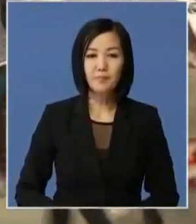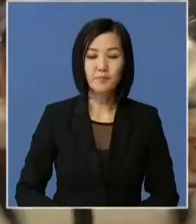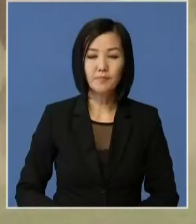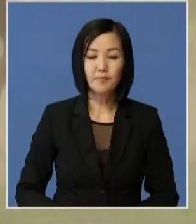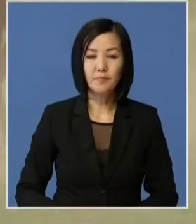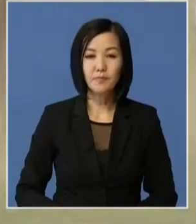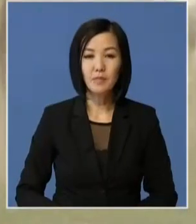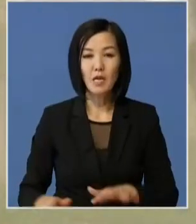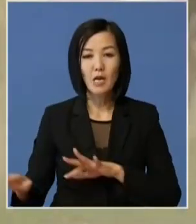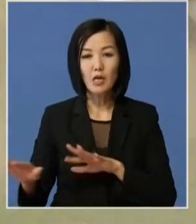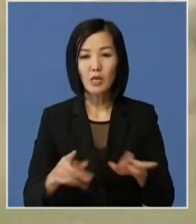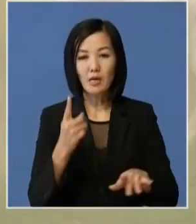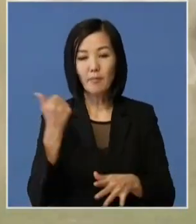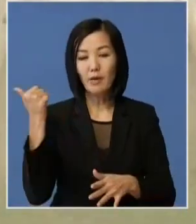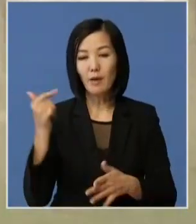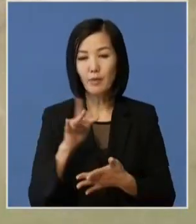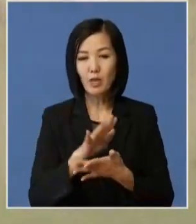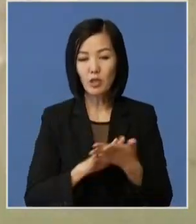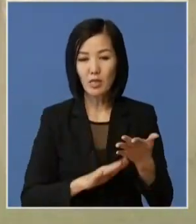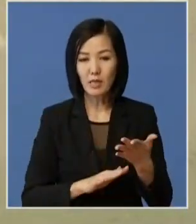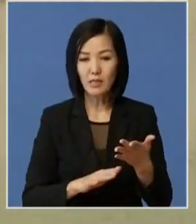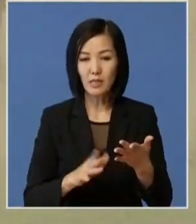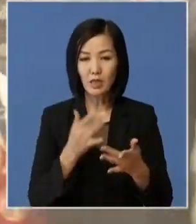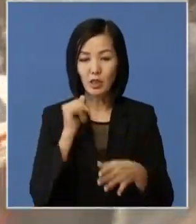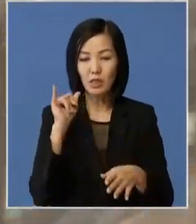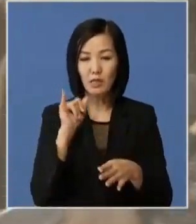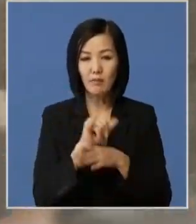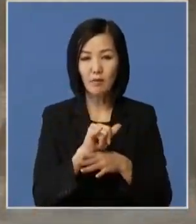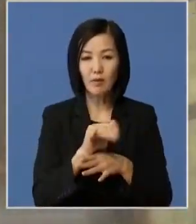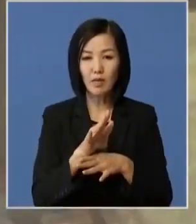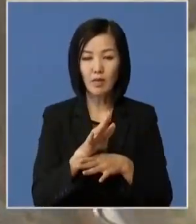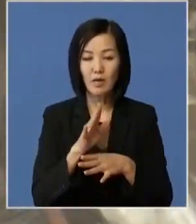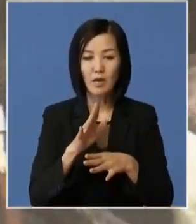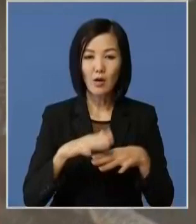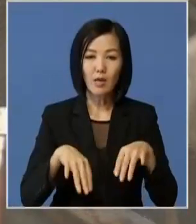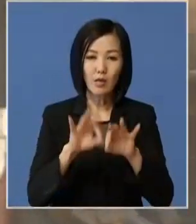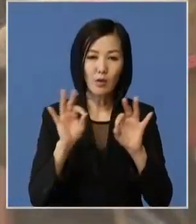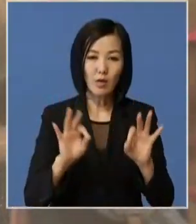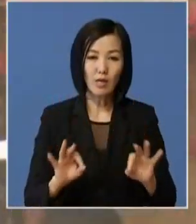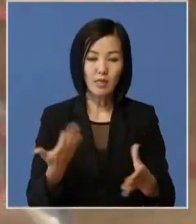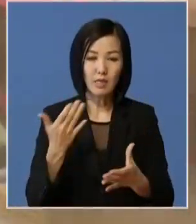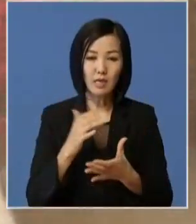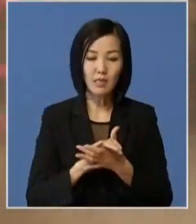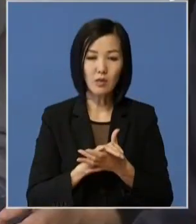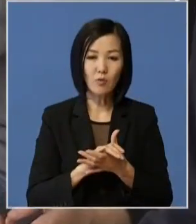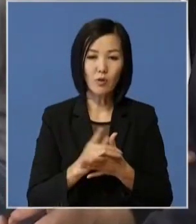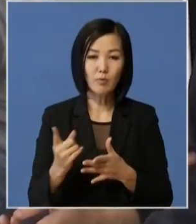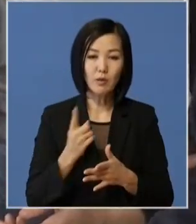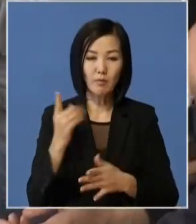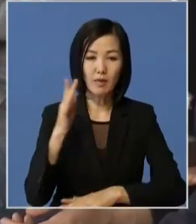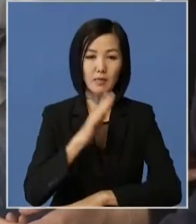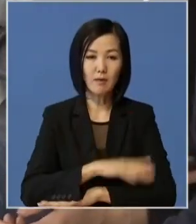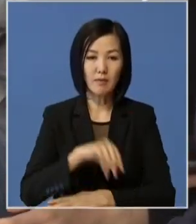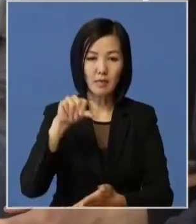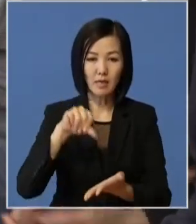Айта кетейік, шара бір апта бойы жалғаспақ. Шетелдік меймандар ертедегі қолөнершілердің сырларымен терең таныса отырып, шеберлік сыныптарынан